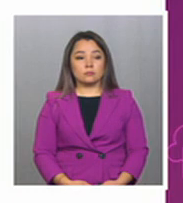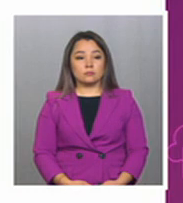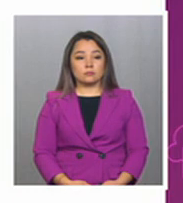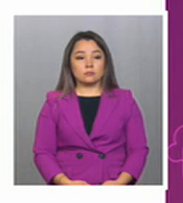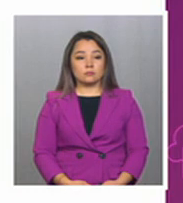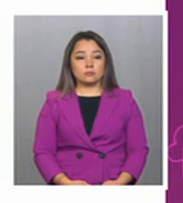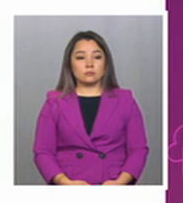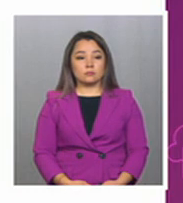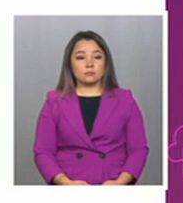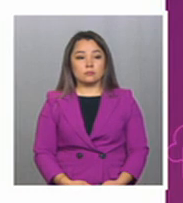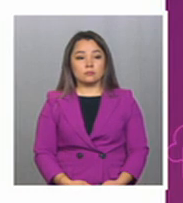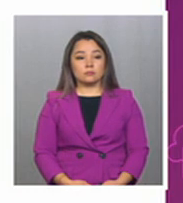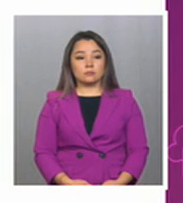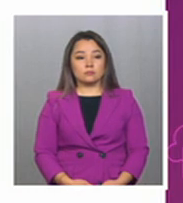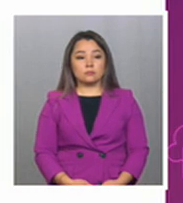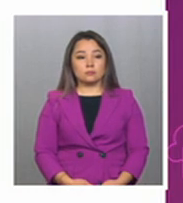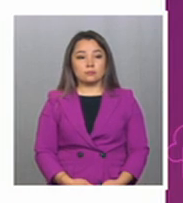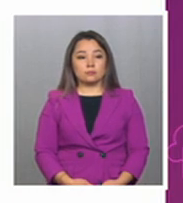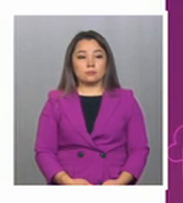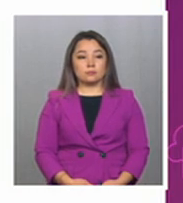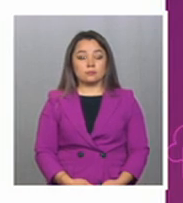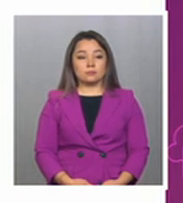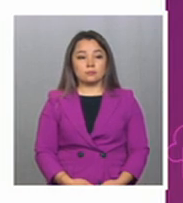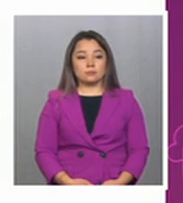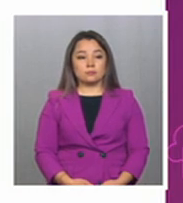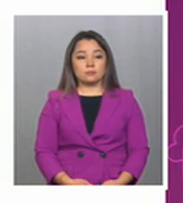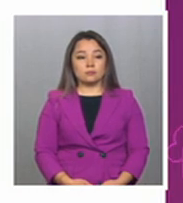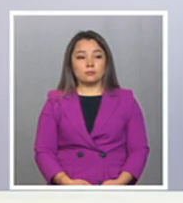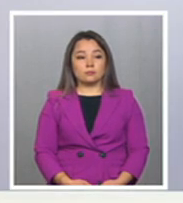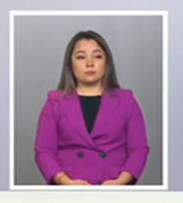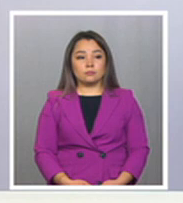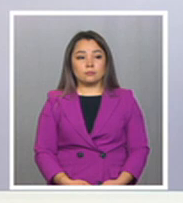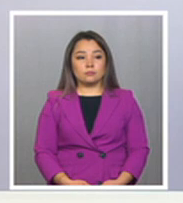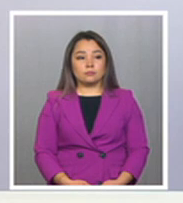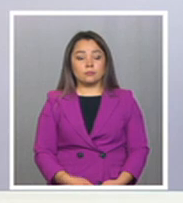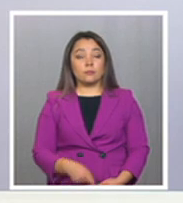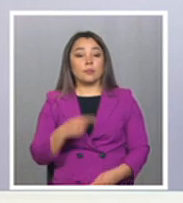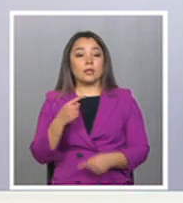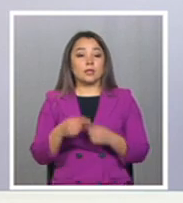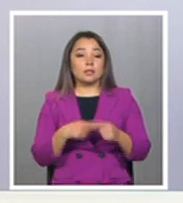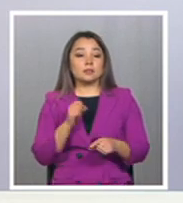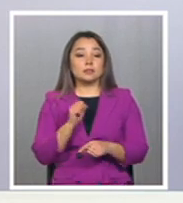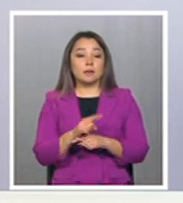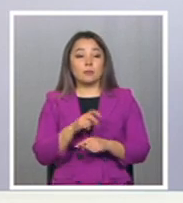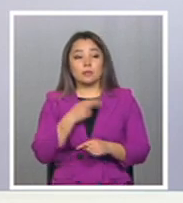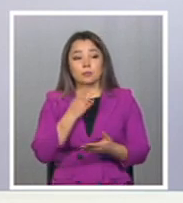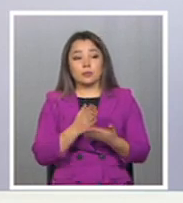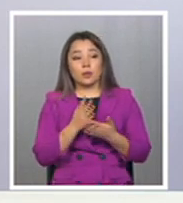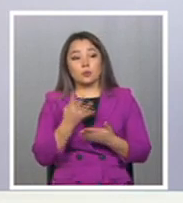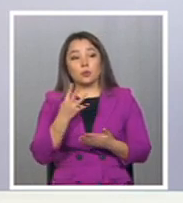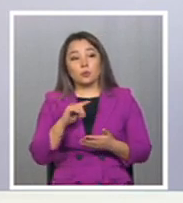16-ның бөлінісі бізге 1.7-ні береді екен. Келесі тапсырма